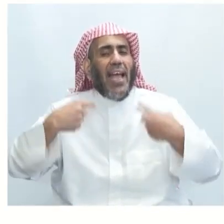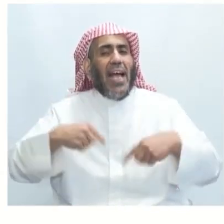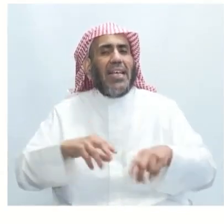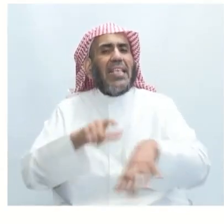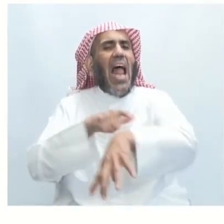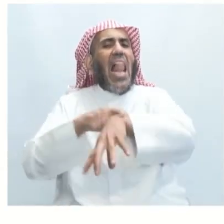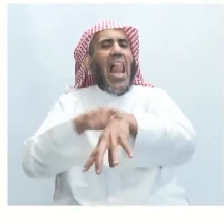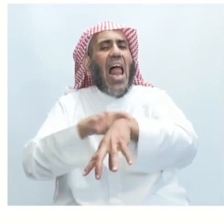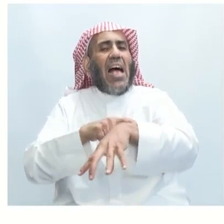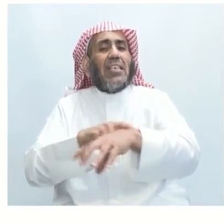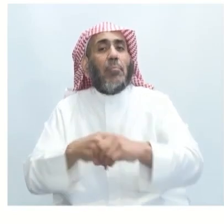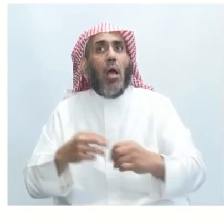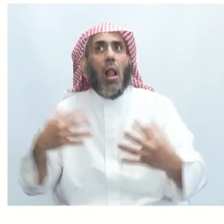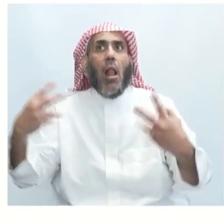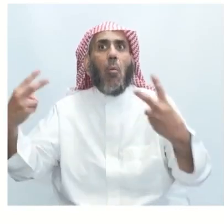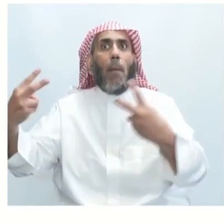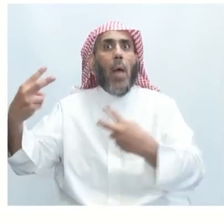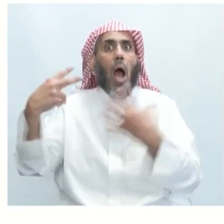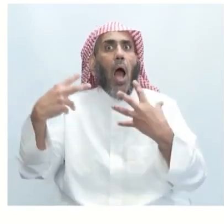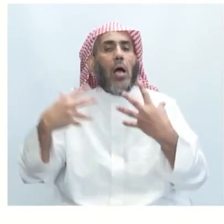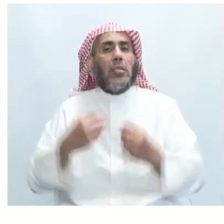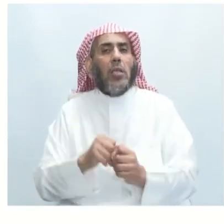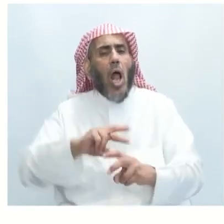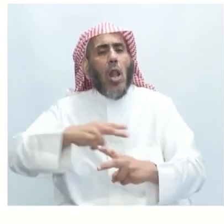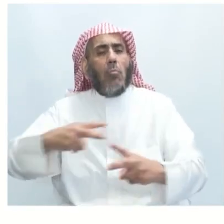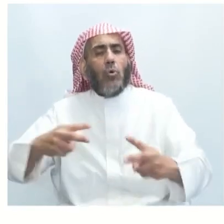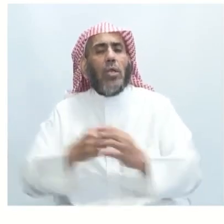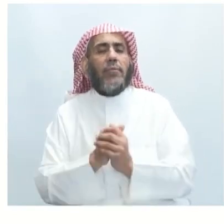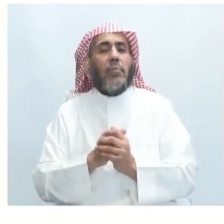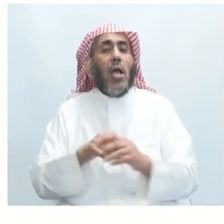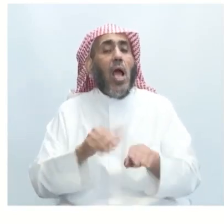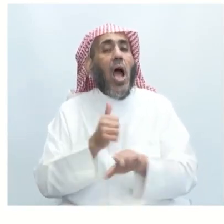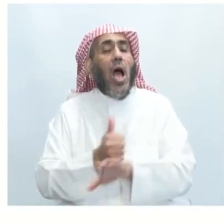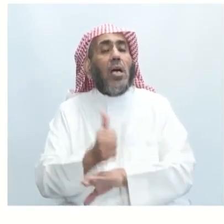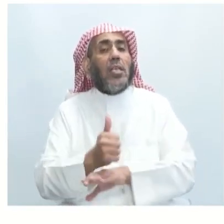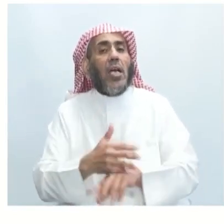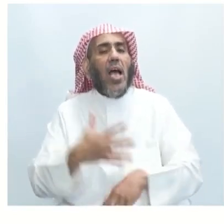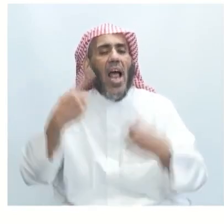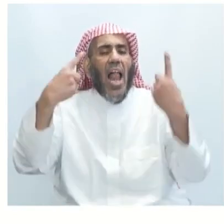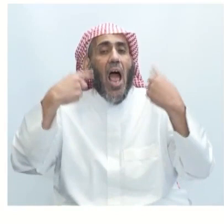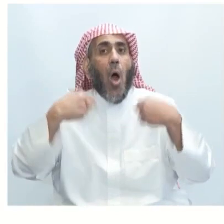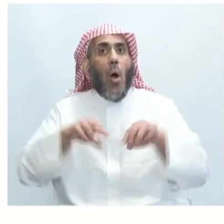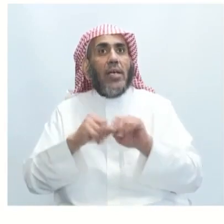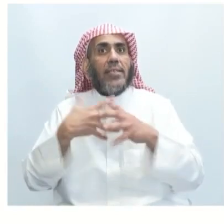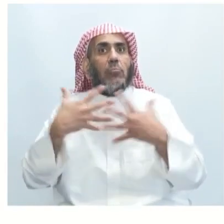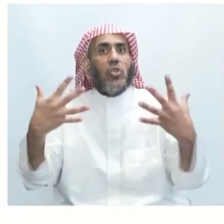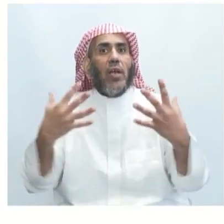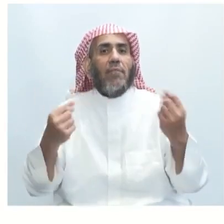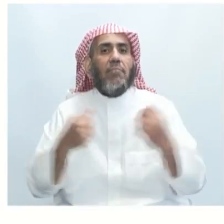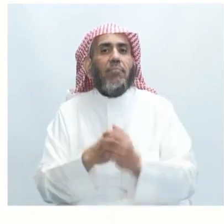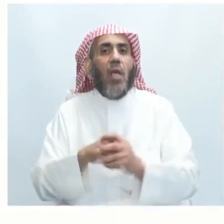العصبي للمنبهات المختلفه عن طريق الحواس المنتشره في